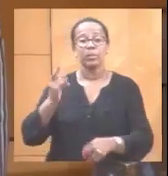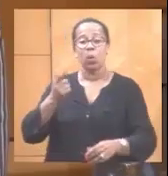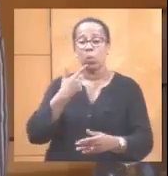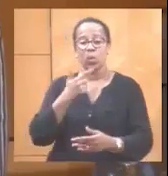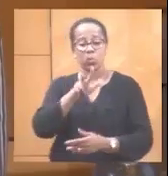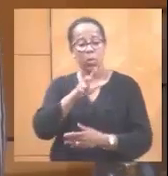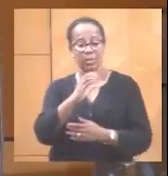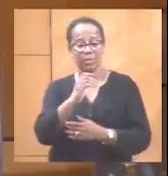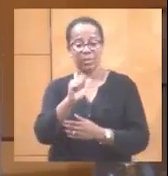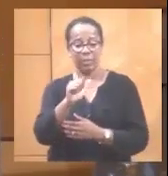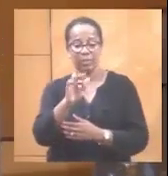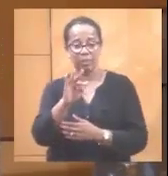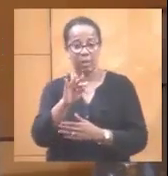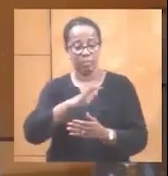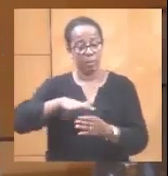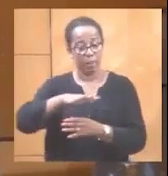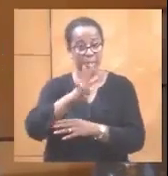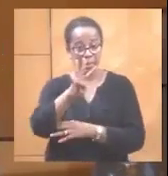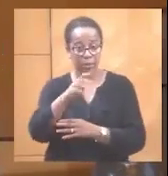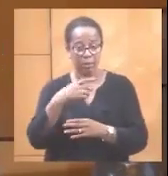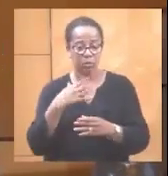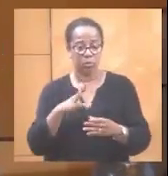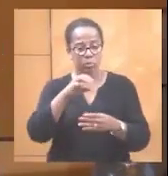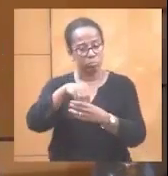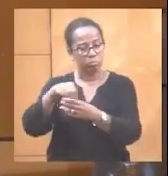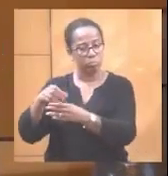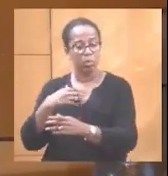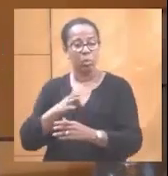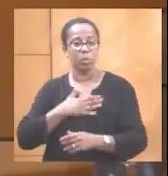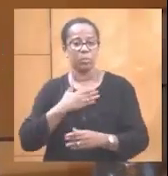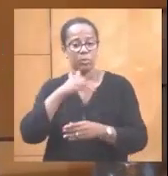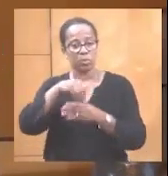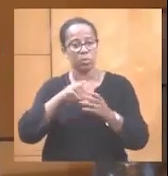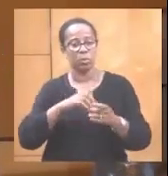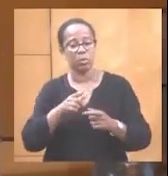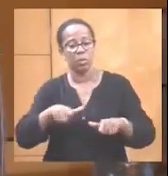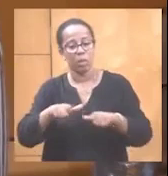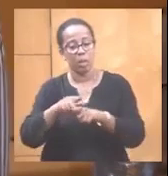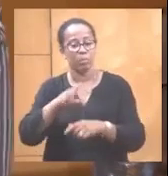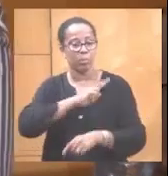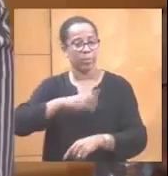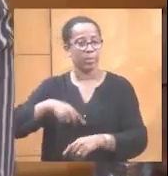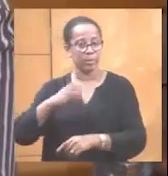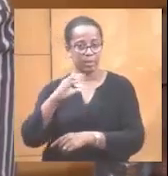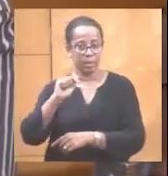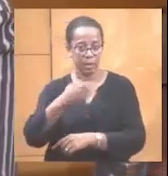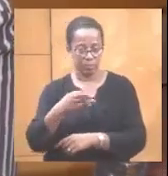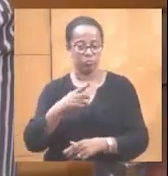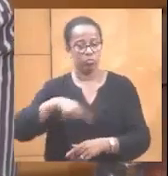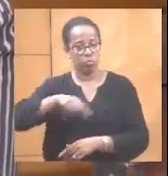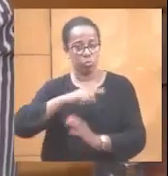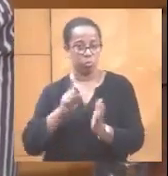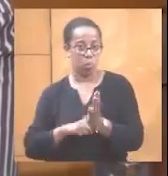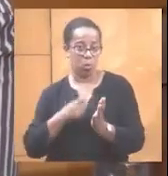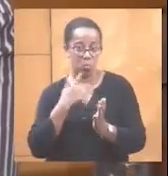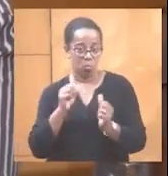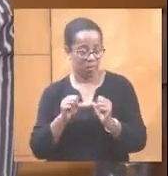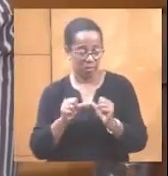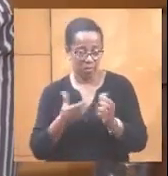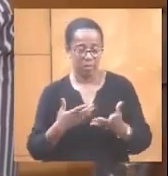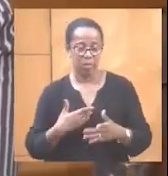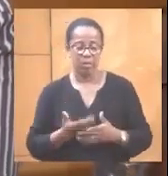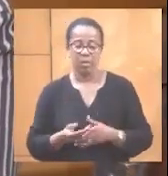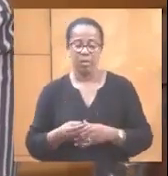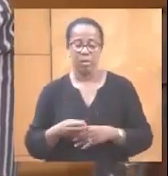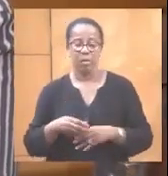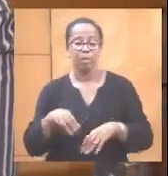sont logés dans des locaux qui appartiennent à la collectivité. Donc, nous avons le devoir d'assurer